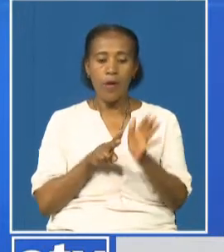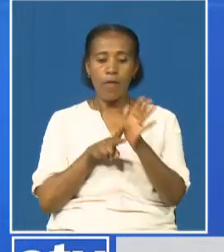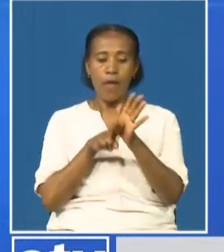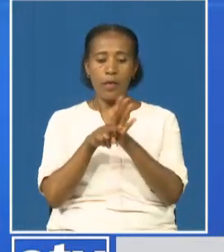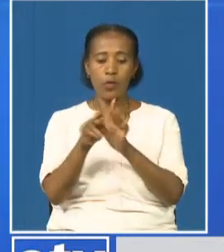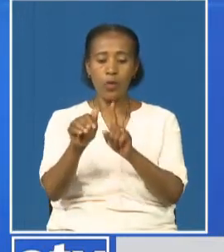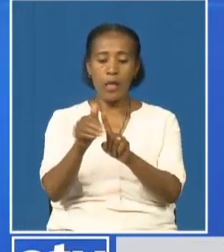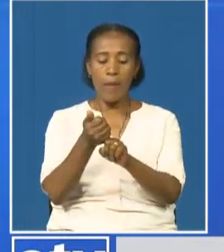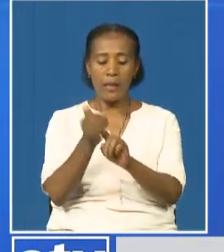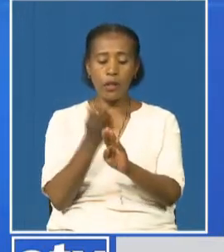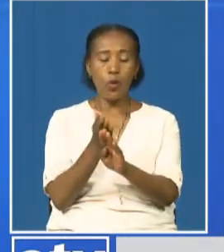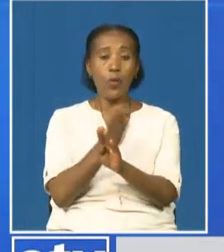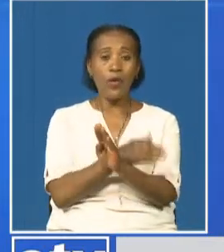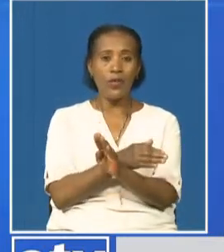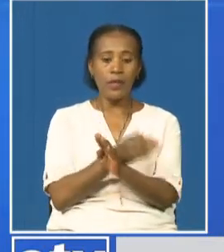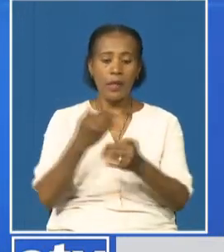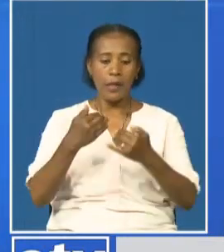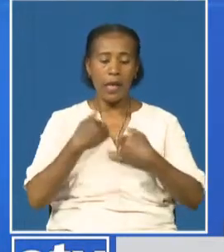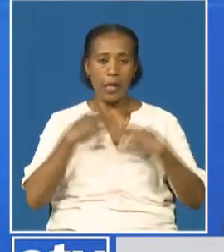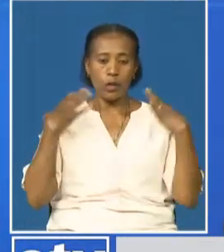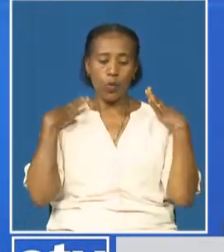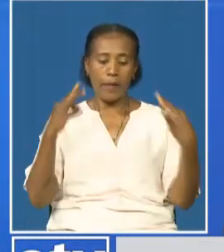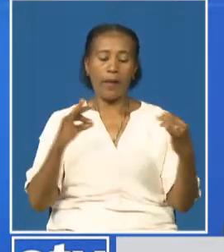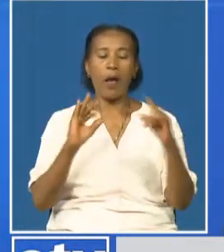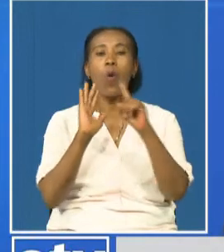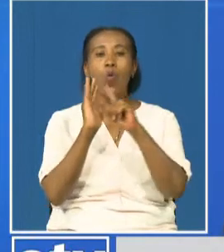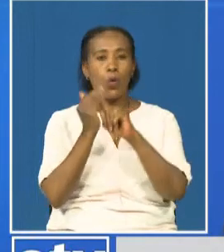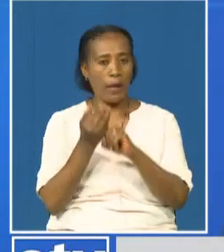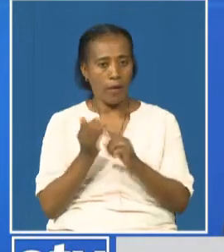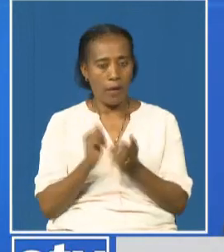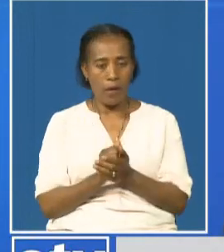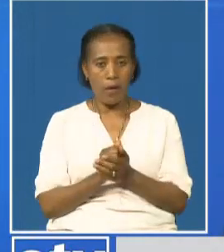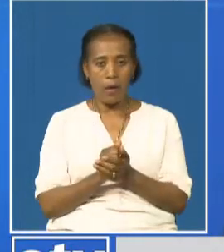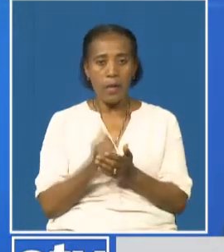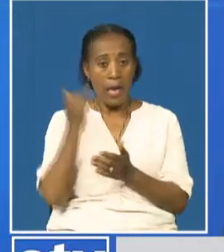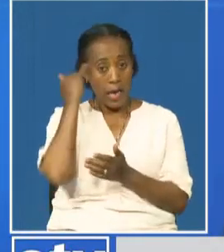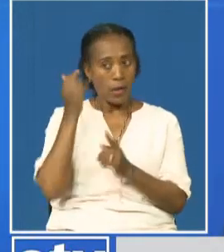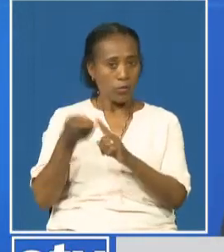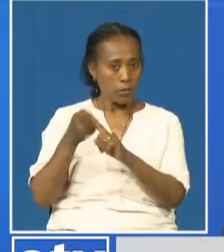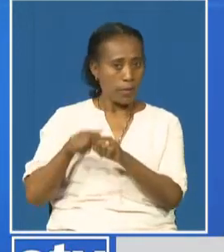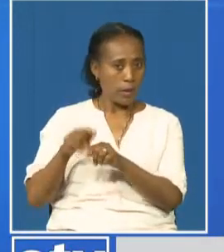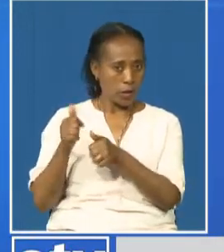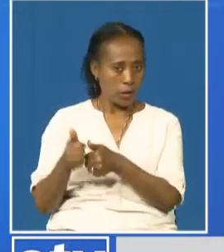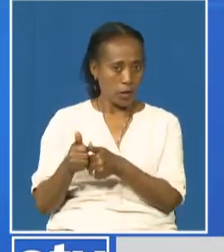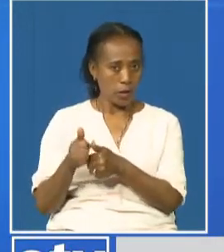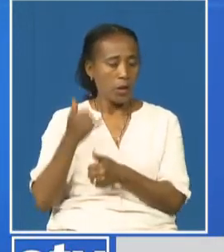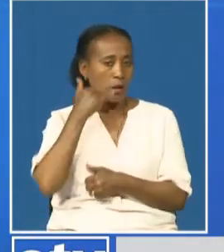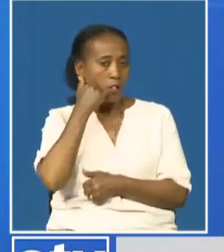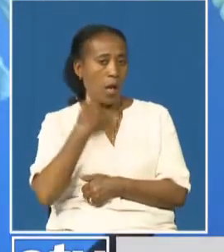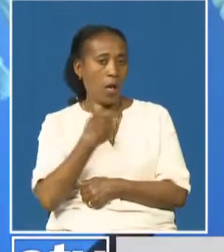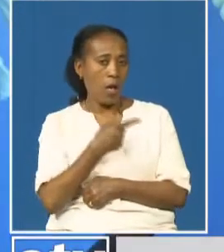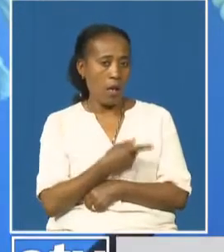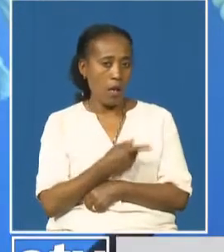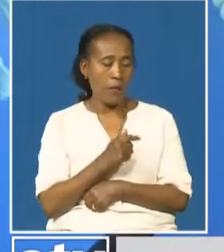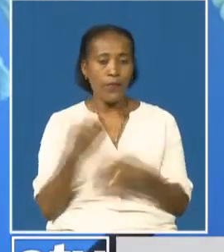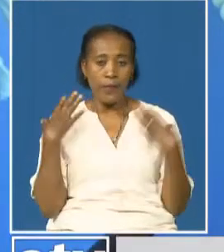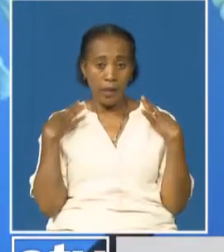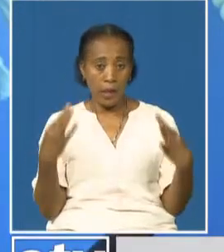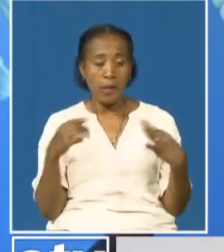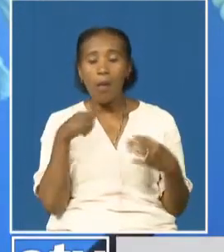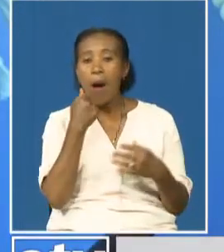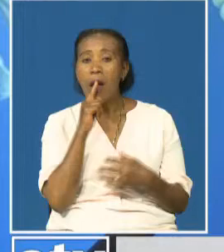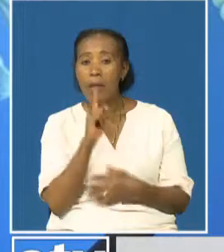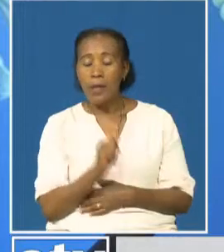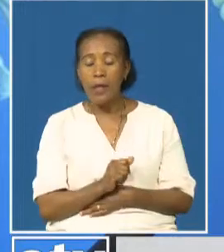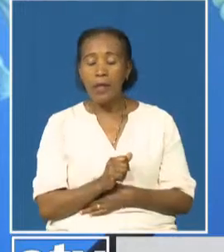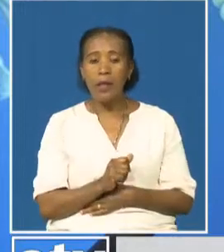ቫይረሱን ከመያዛቸው በፊት የነበራቸው የጤና ሁኔታ ይሄን ሐሳብ እንመለስበታለን ዶክተር። አሁንም ሌላ ደወለ ሰው አለ። ጤና አስጥልን ማንንም